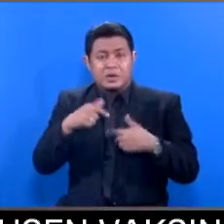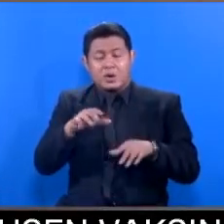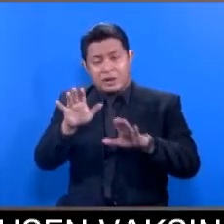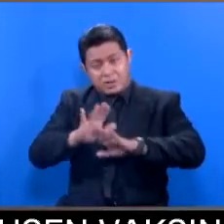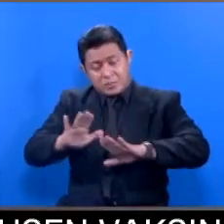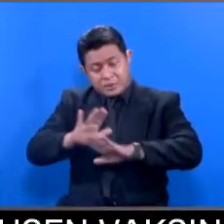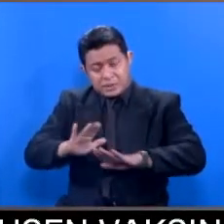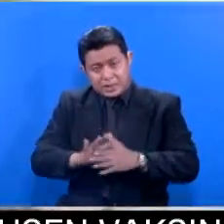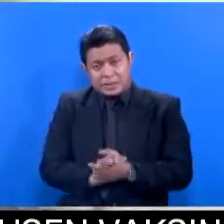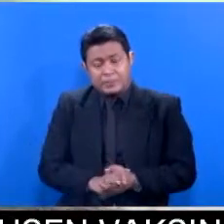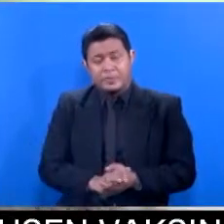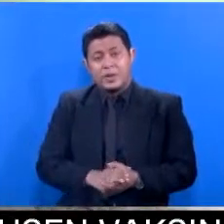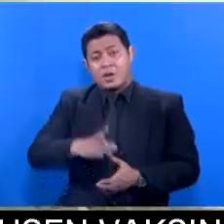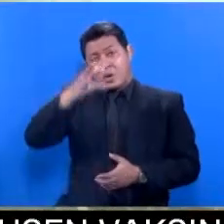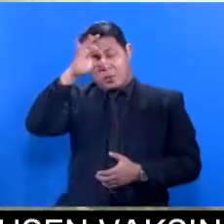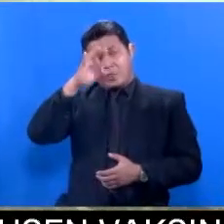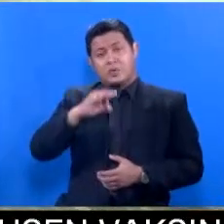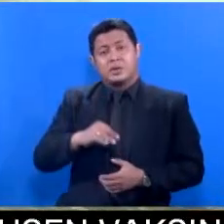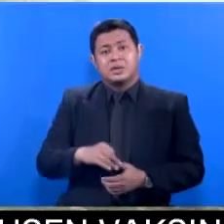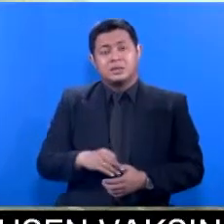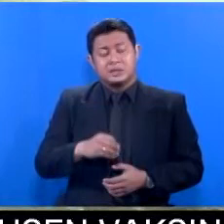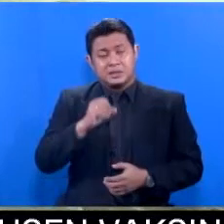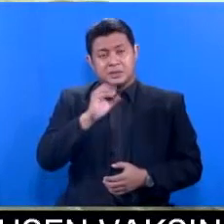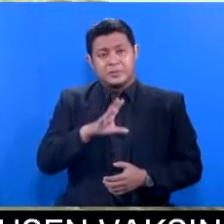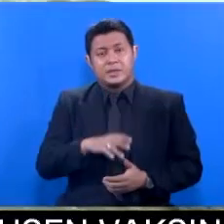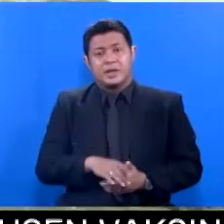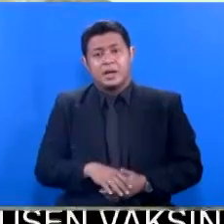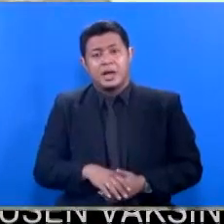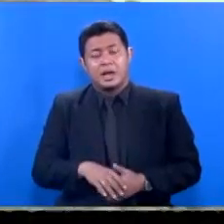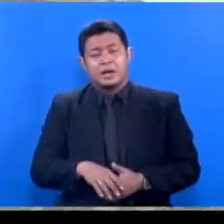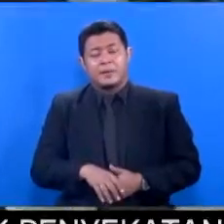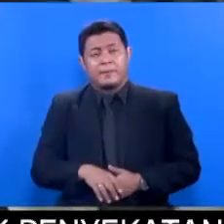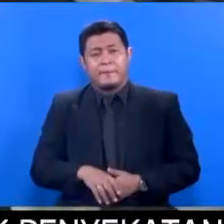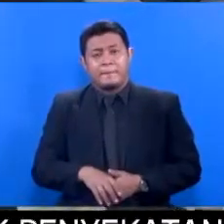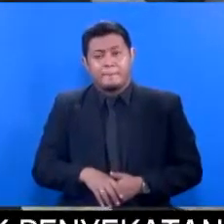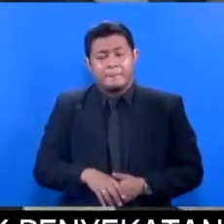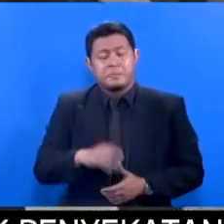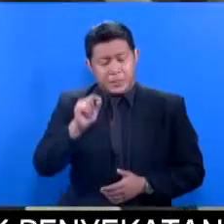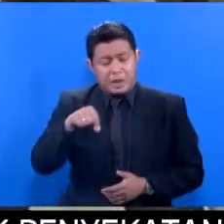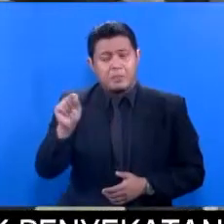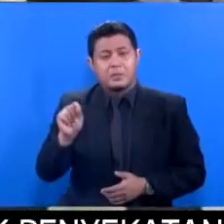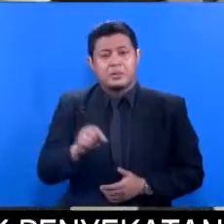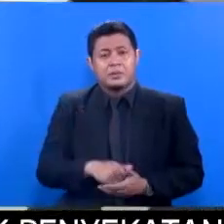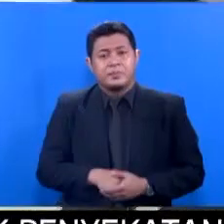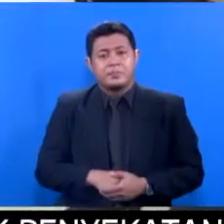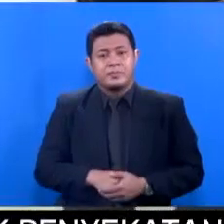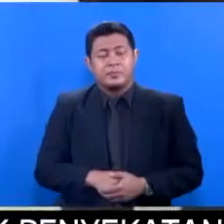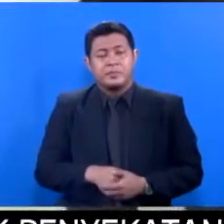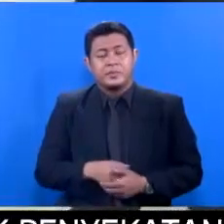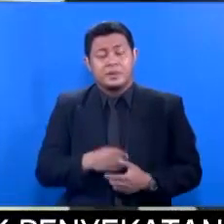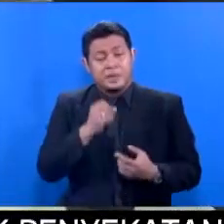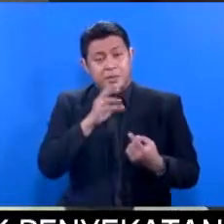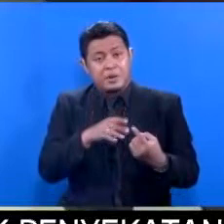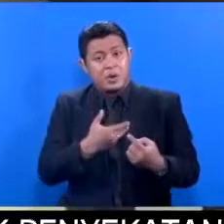sakit. Kasat Reskrim Polres Takalar pada Selasa siang, AKP Harjoko membenarkan kejadian itu. Dia